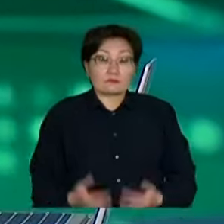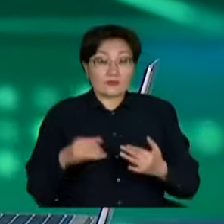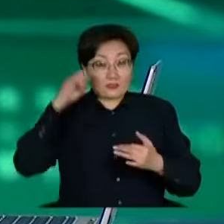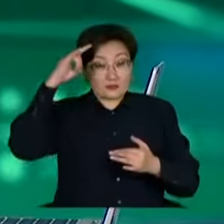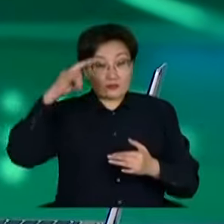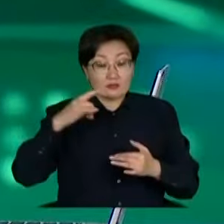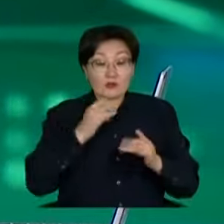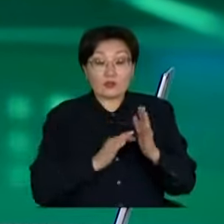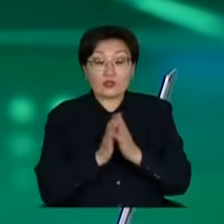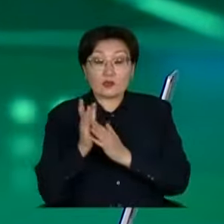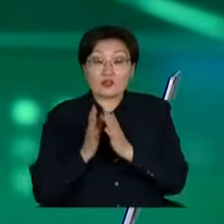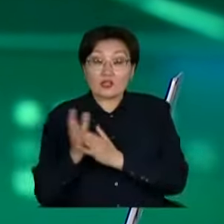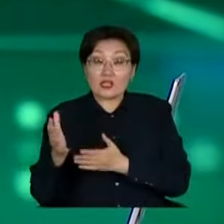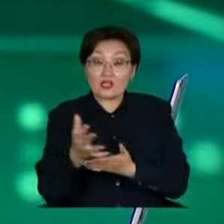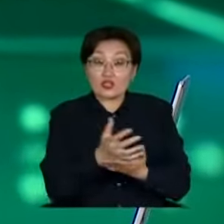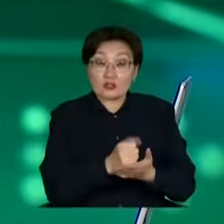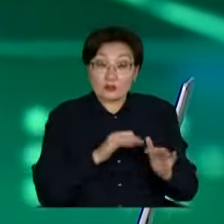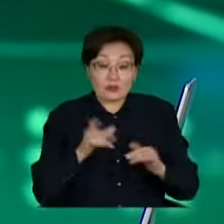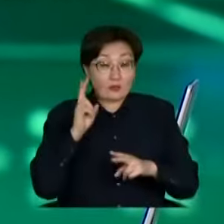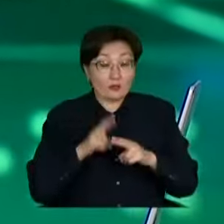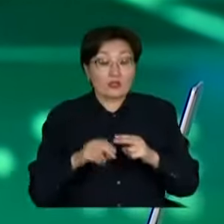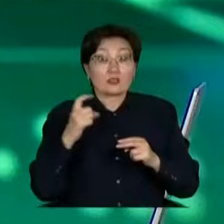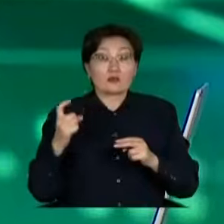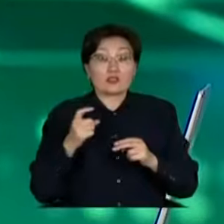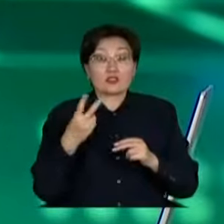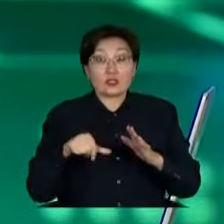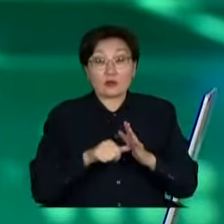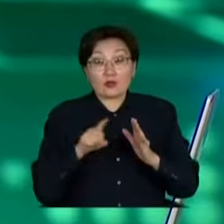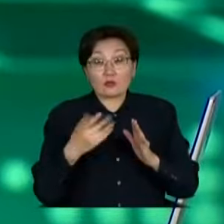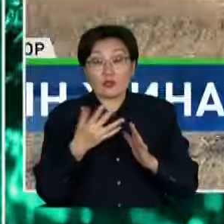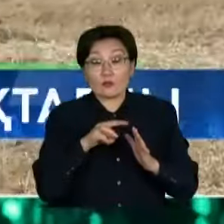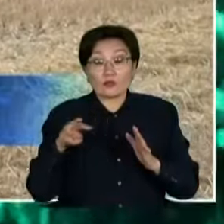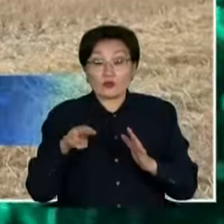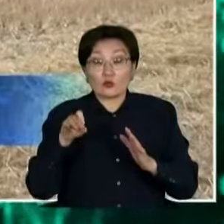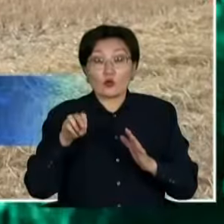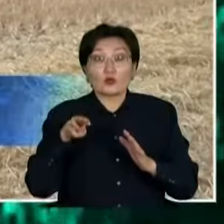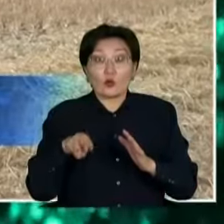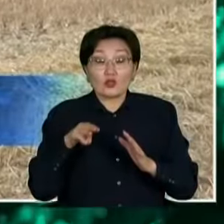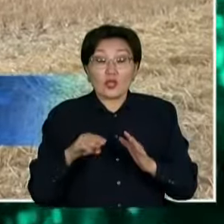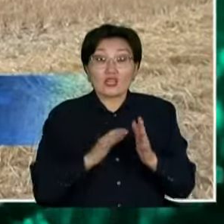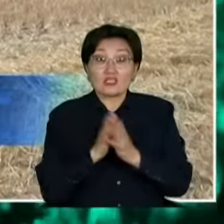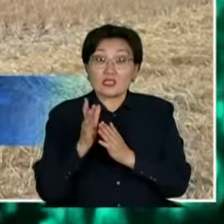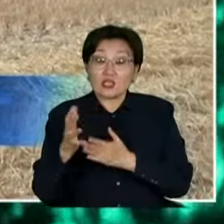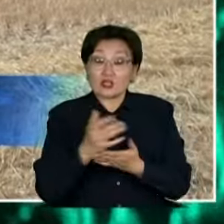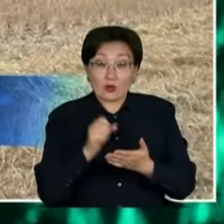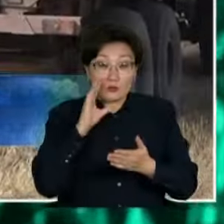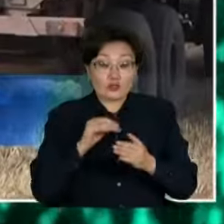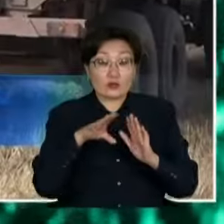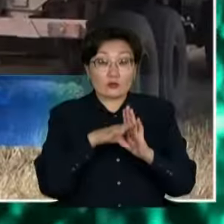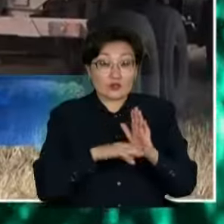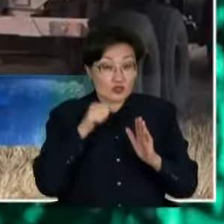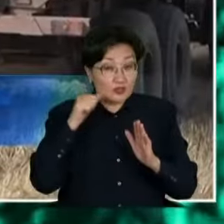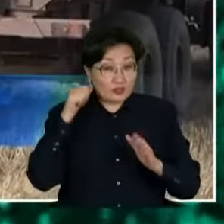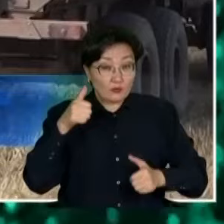Елімізде егін жинау науқаны аяқталды. Биыл диқандар 26 миллион жарым тонна астықты қамбаға бастырып үлгерді. Көрсеткіш өткен